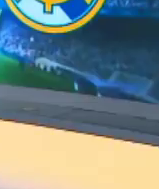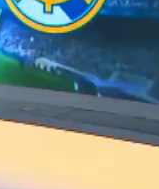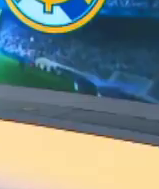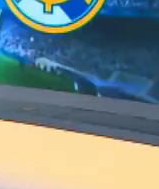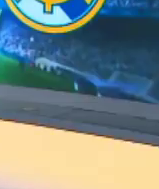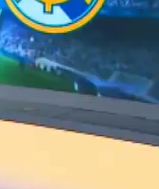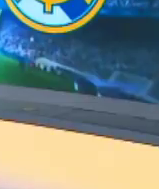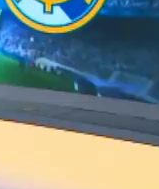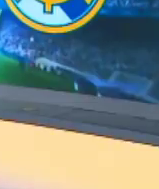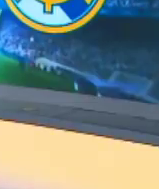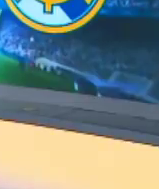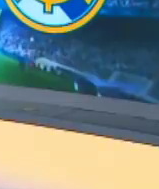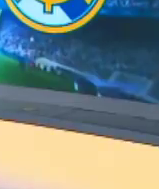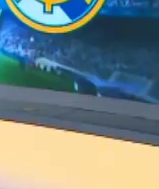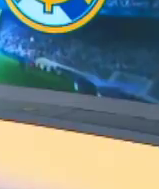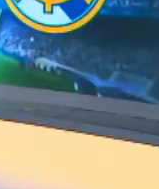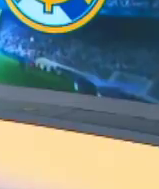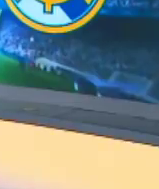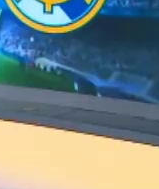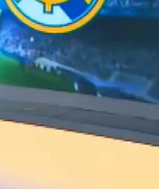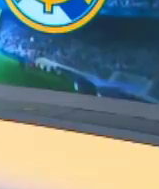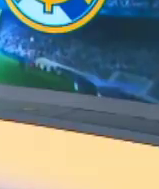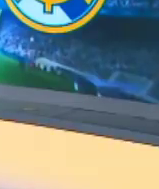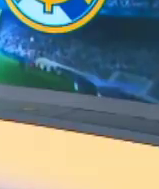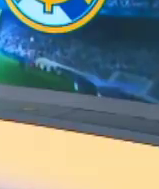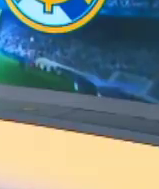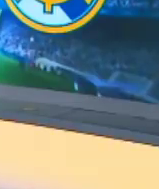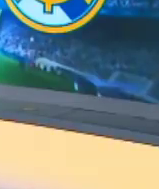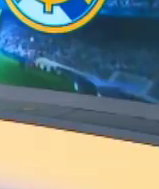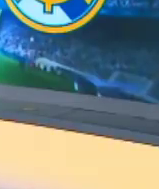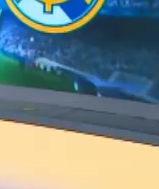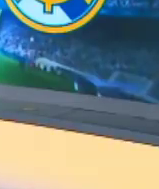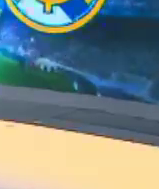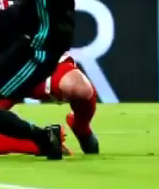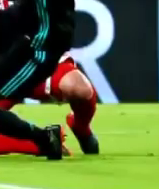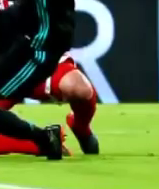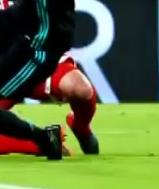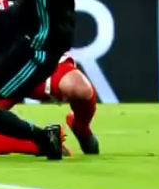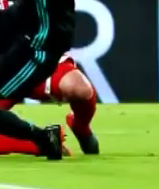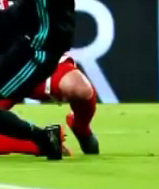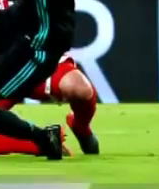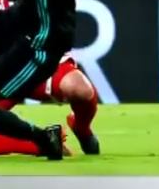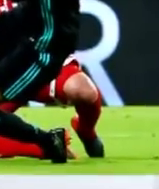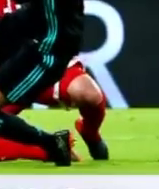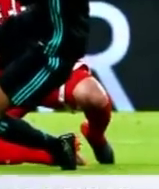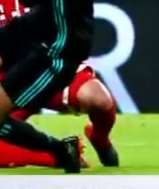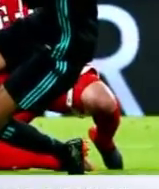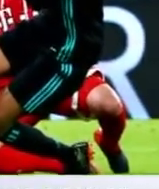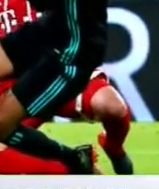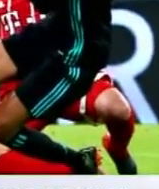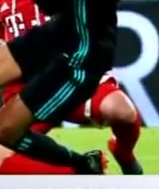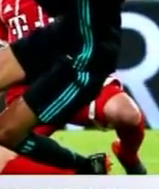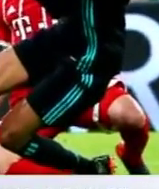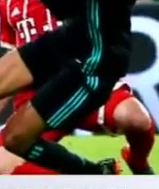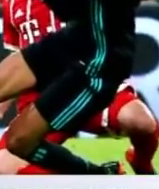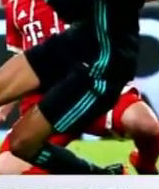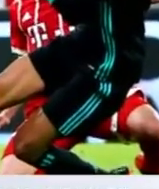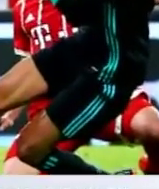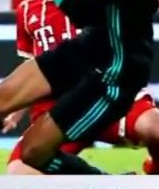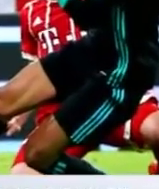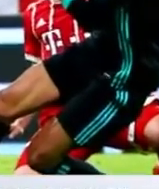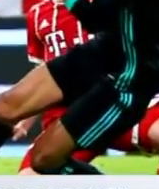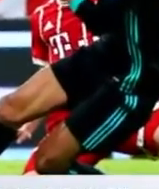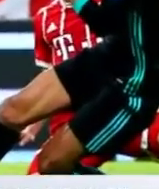Марко Асенсио. Пробить ворота испанцев удалось лишь Йозуа Кимиху. Так, игра завершилась со счетом 1-2 в пользу